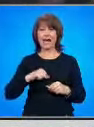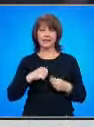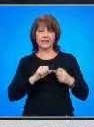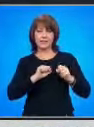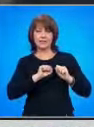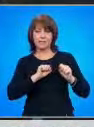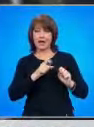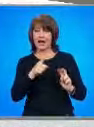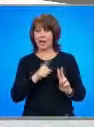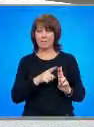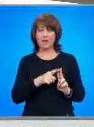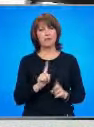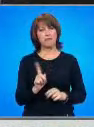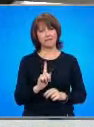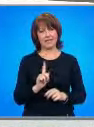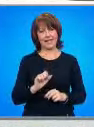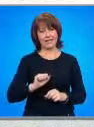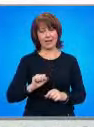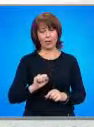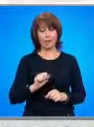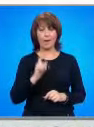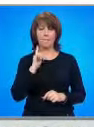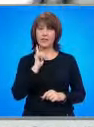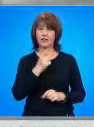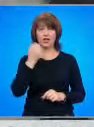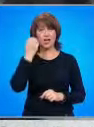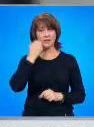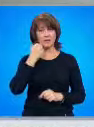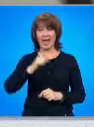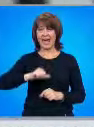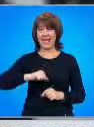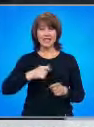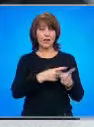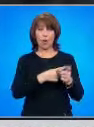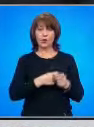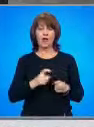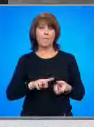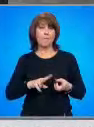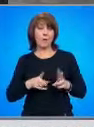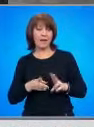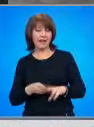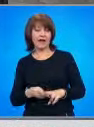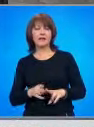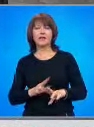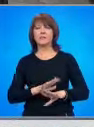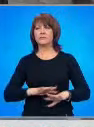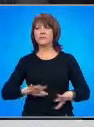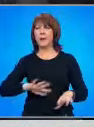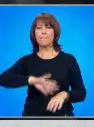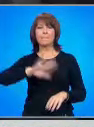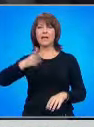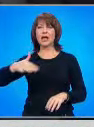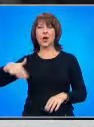заплахи на Путин, но не се страхува. Той предупреди, че всяко използване на ядрено оръжие би променило фундаментално природата